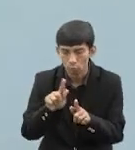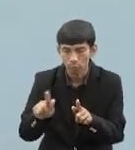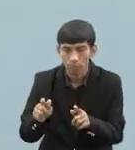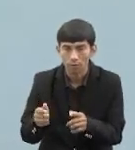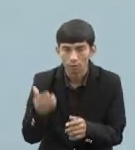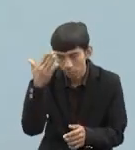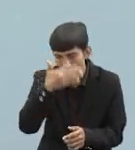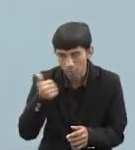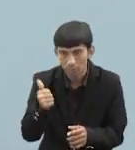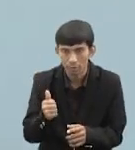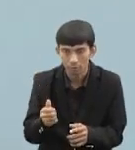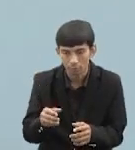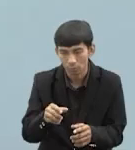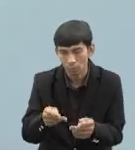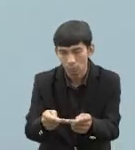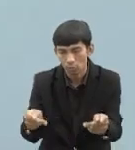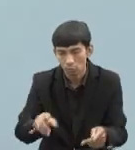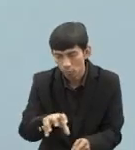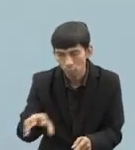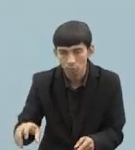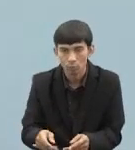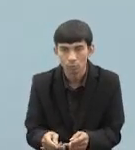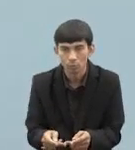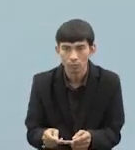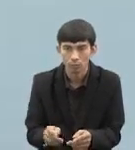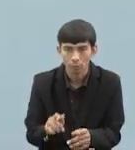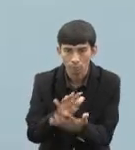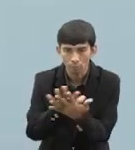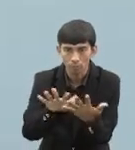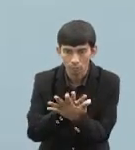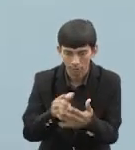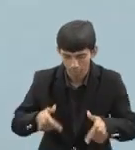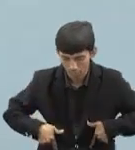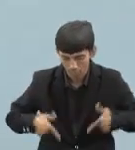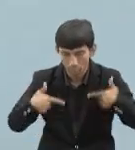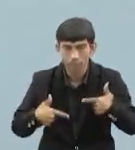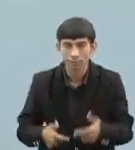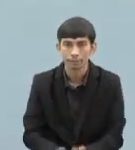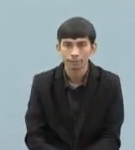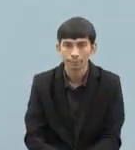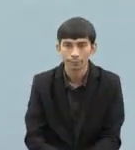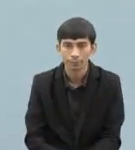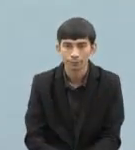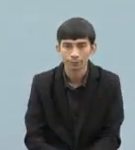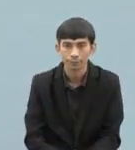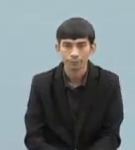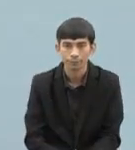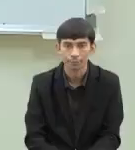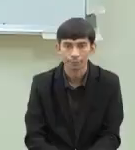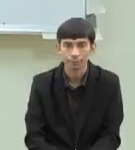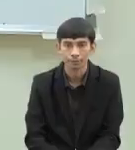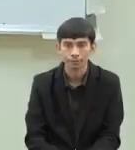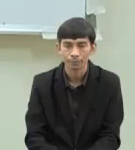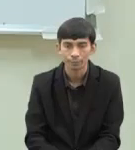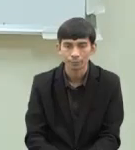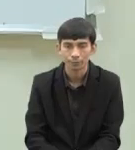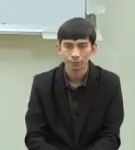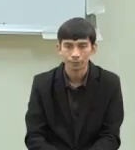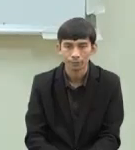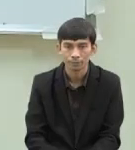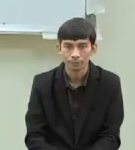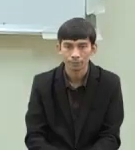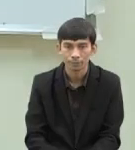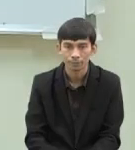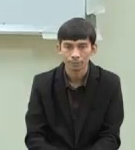bịa sro. Tư tì chua nâng bịa mù mì nâng bịa chi vì. Nâng còn á. Bà